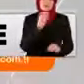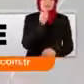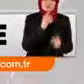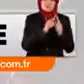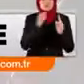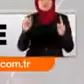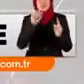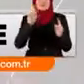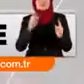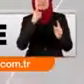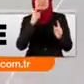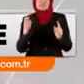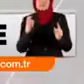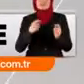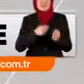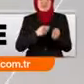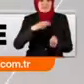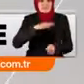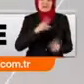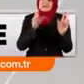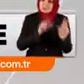2500w gündüzü